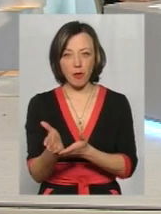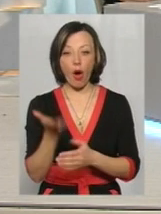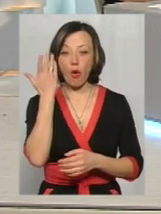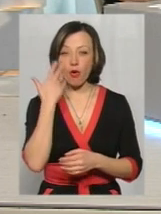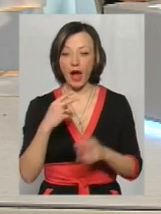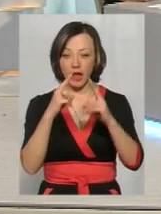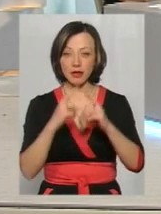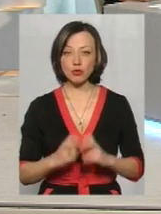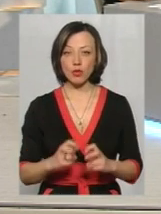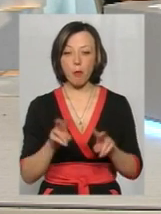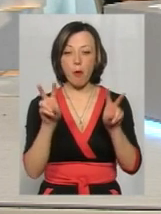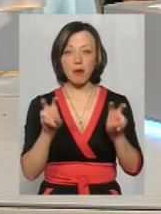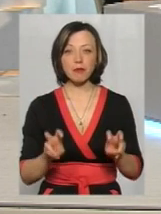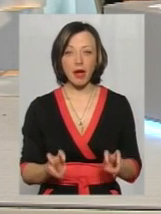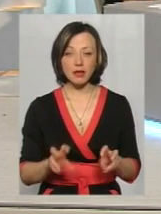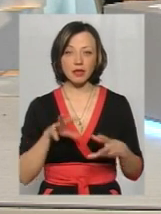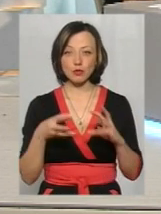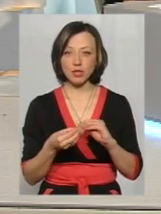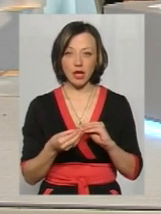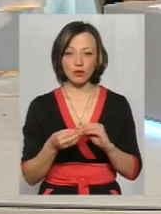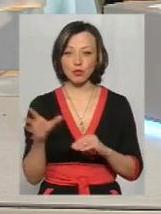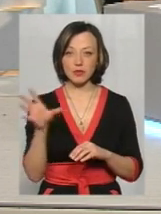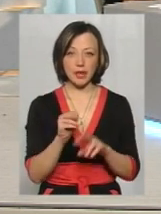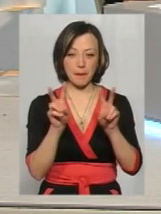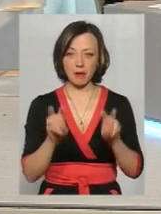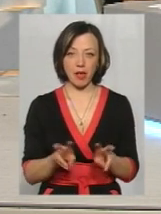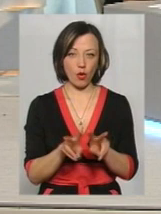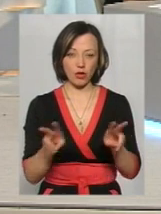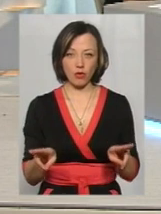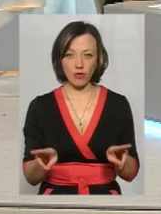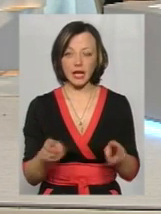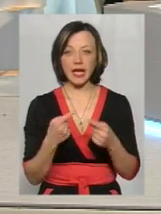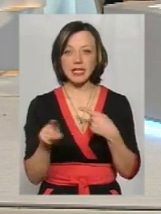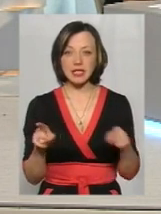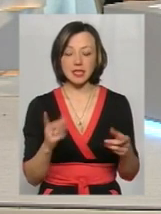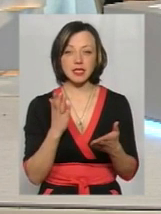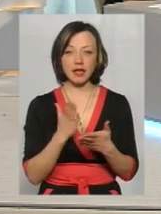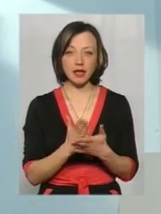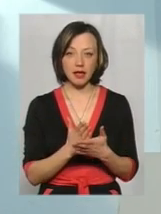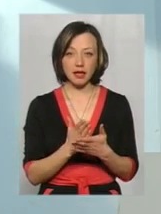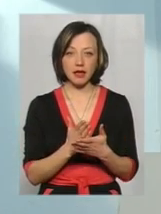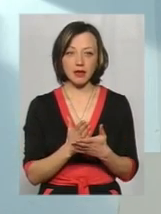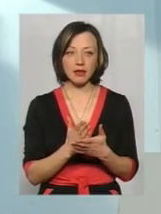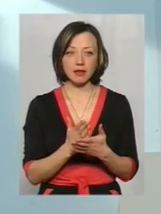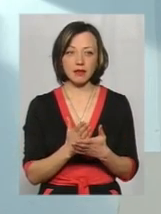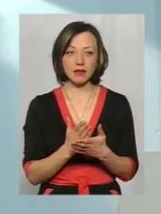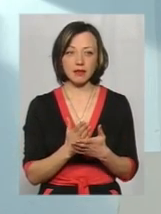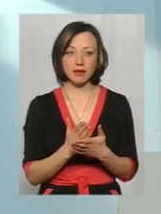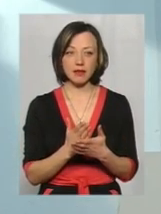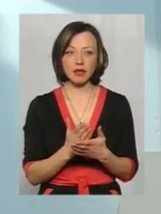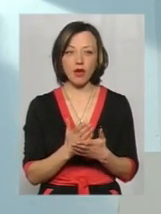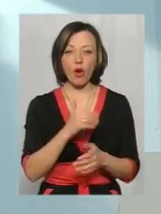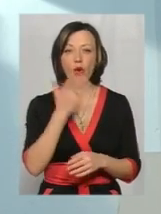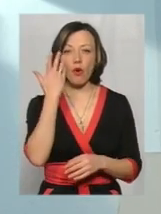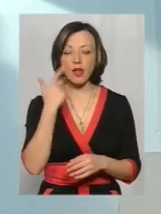ми аналізуємо попредметно, то результати з усіх предметів є однаковими. Різниця є надзвичайно суттєвою. Знаєте,